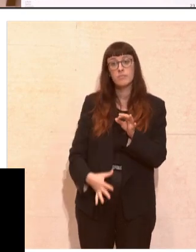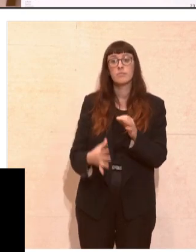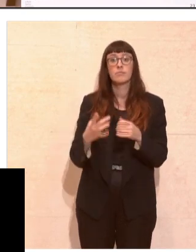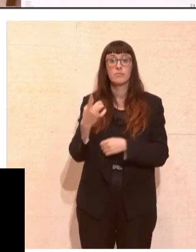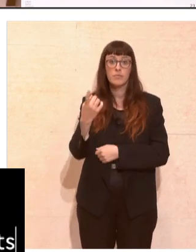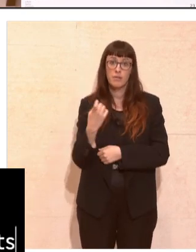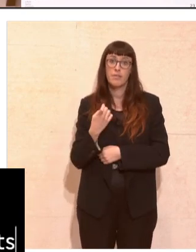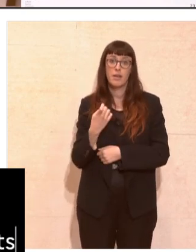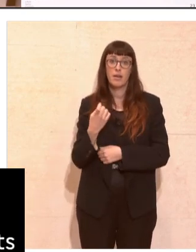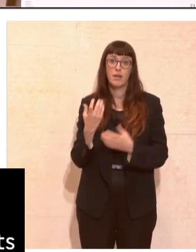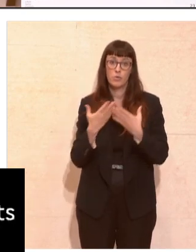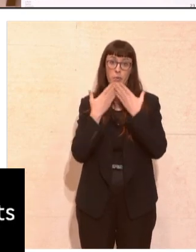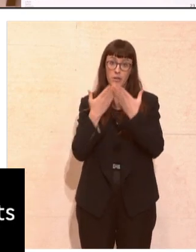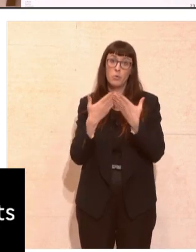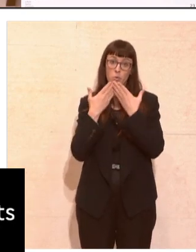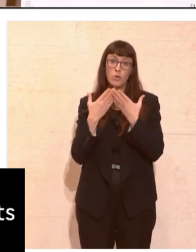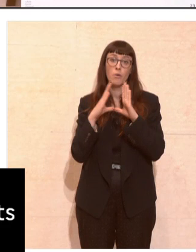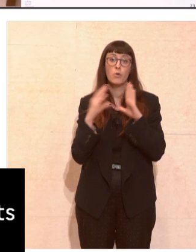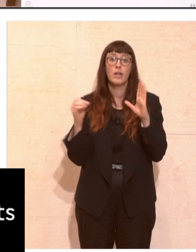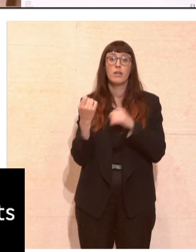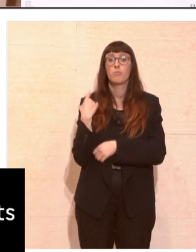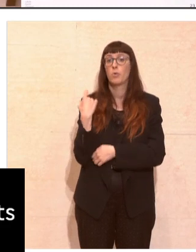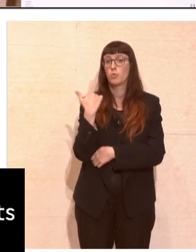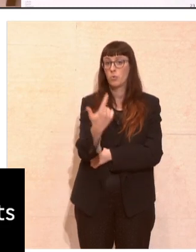vraiment les résultats du modèle numéro 2.